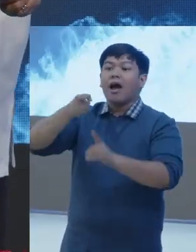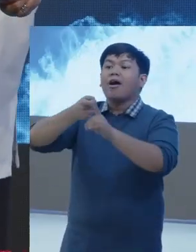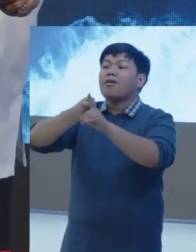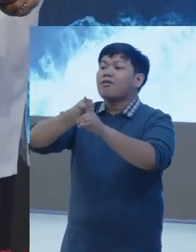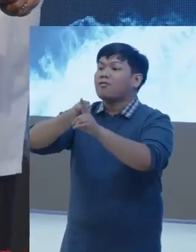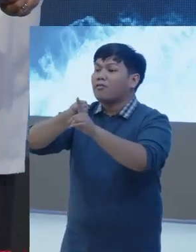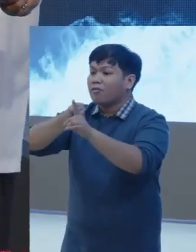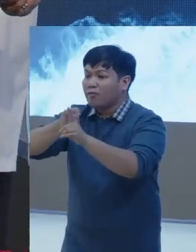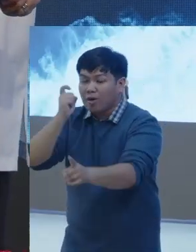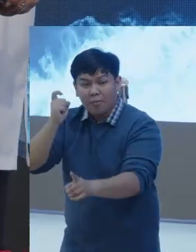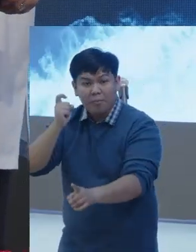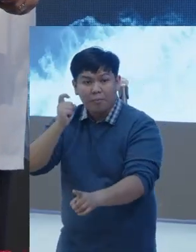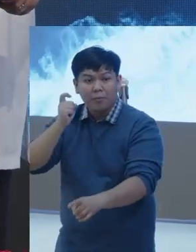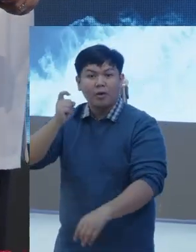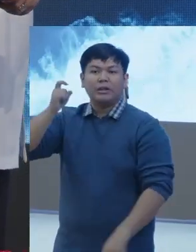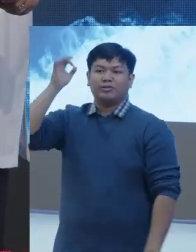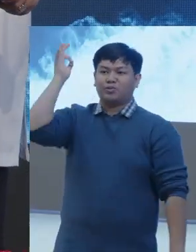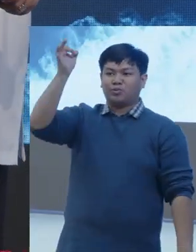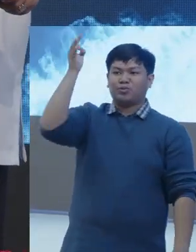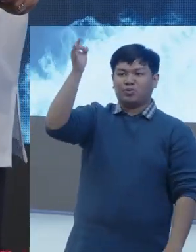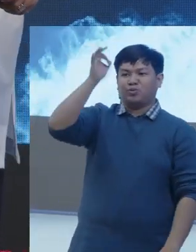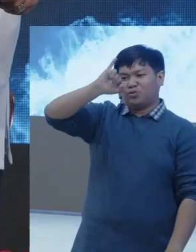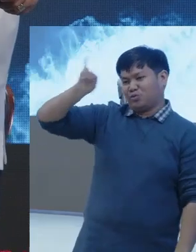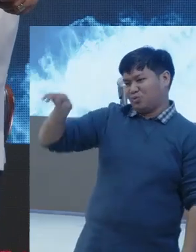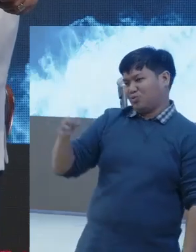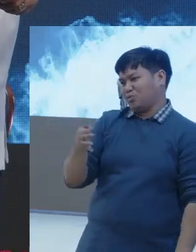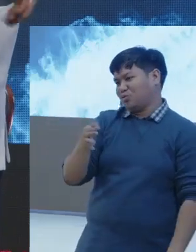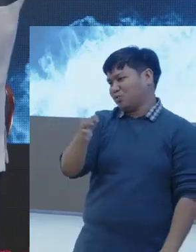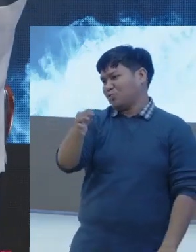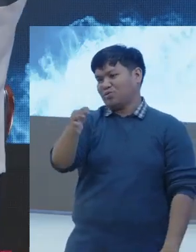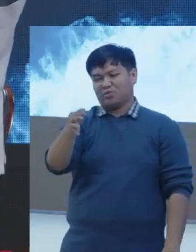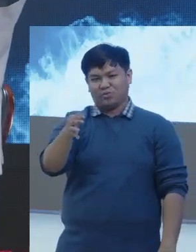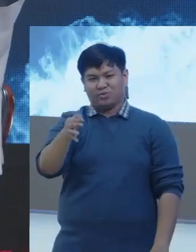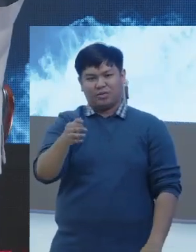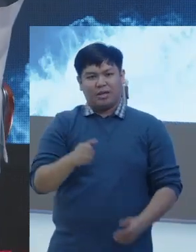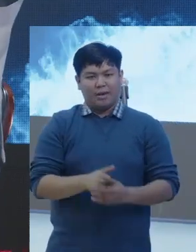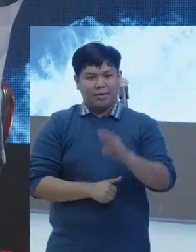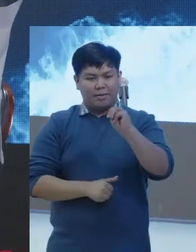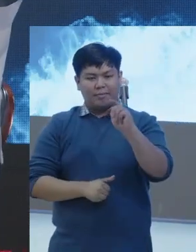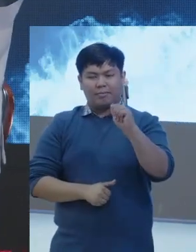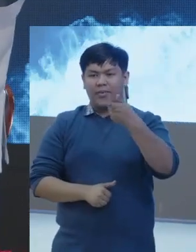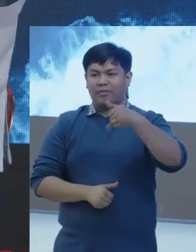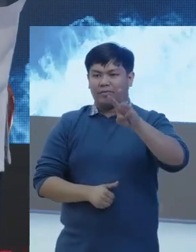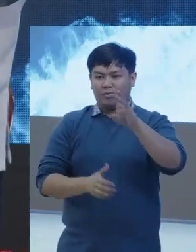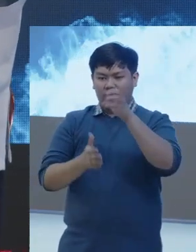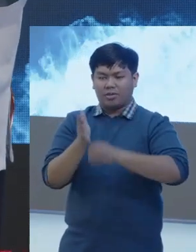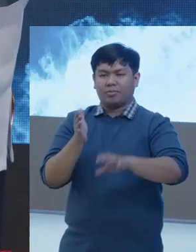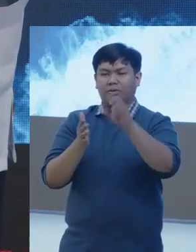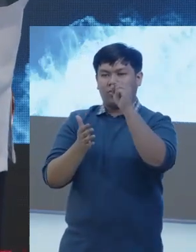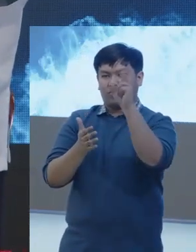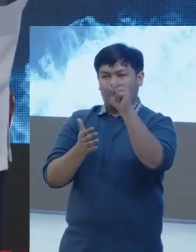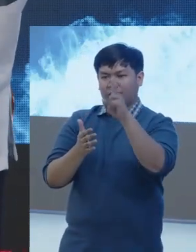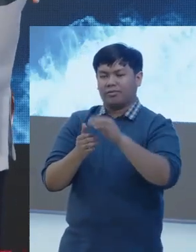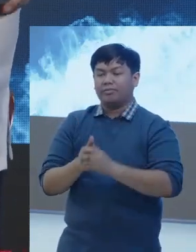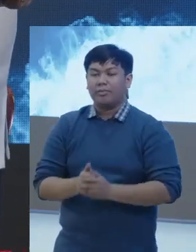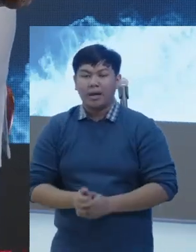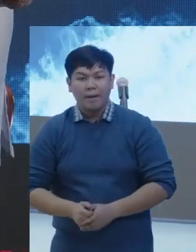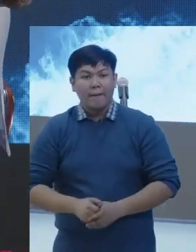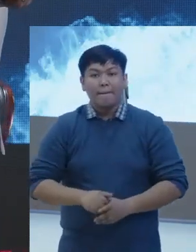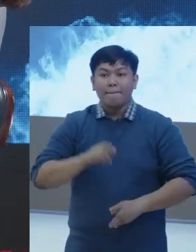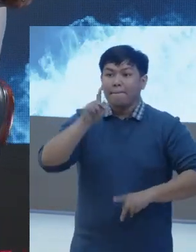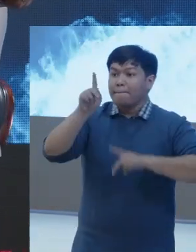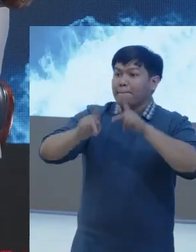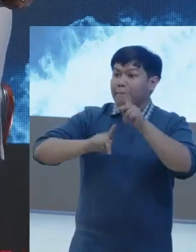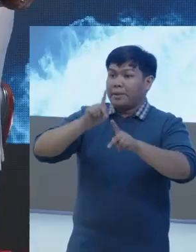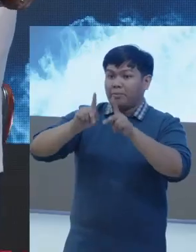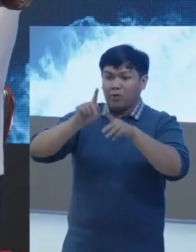ng makapangyarihan na dinala ni Jonah sa kanila. Sabi niya sa Matthew 12:41, the men of Nineveh will